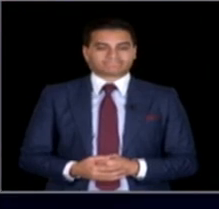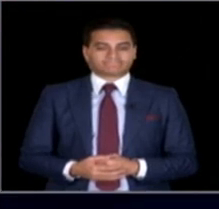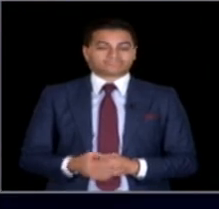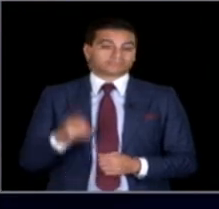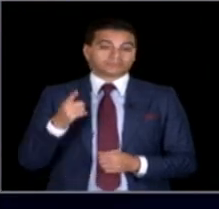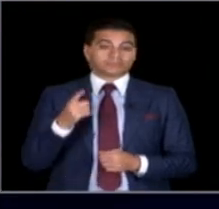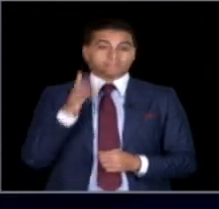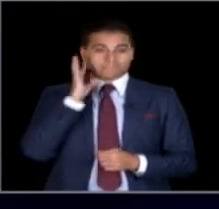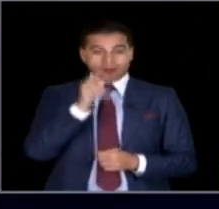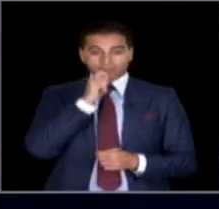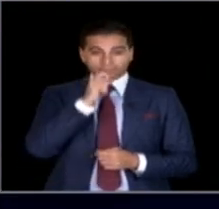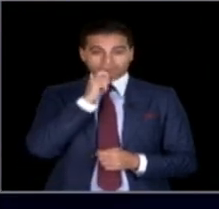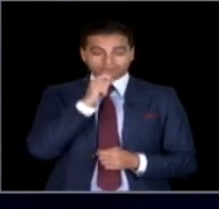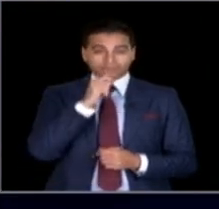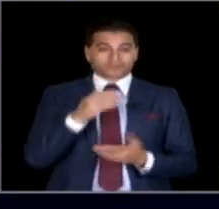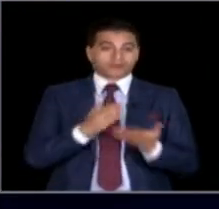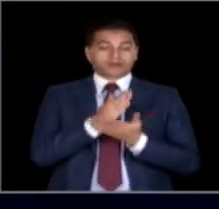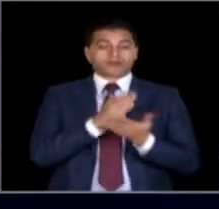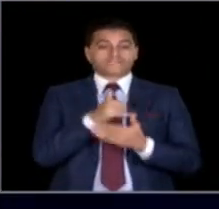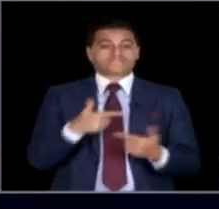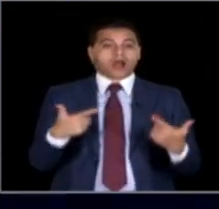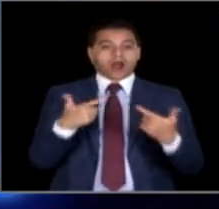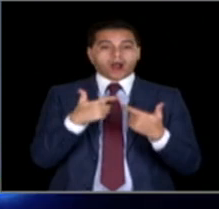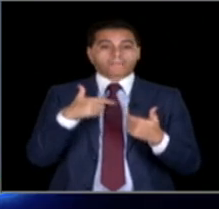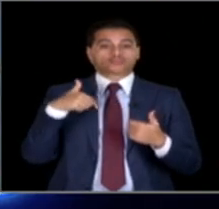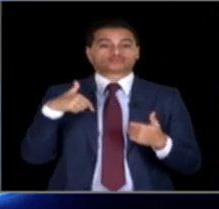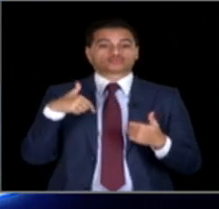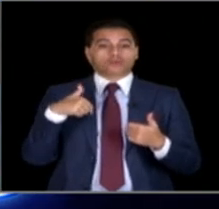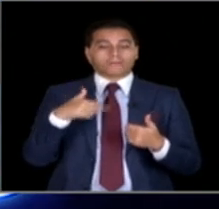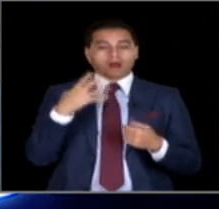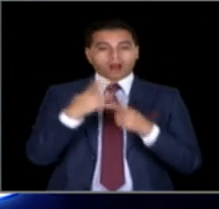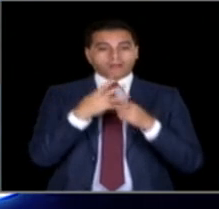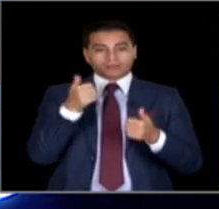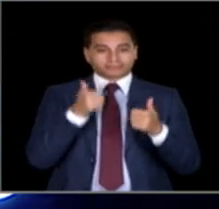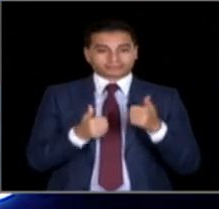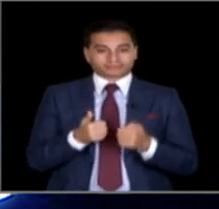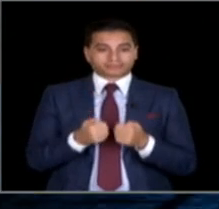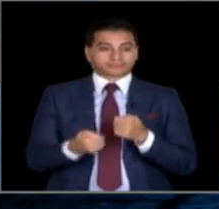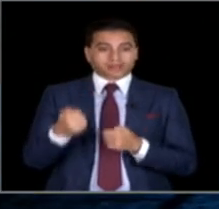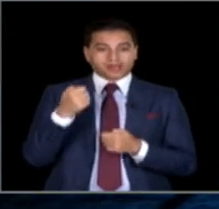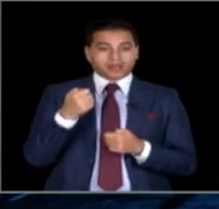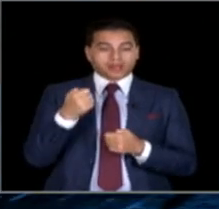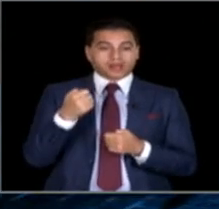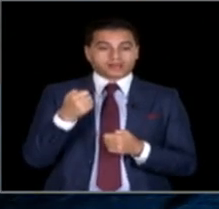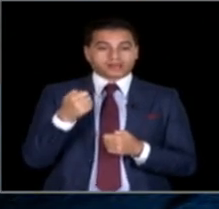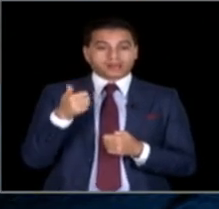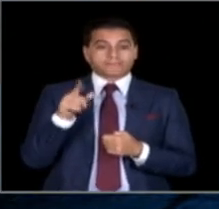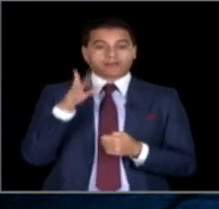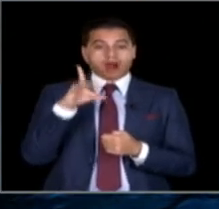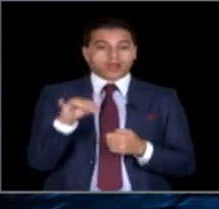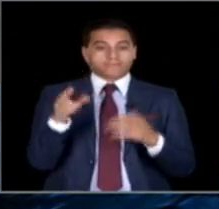كان مراسل حربي في حرب أكتوبر. 4 اختيارات: إبراهيم